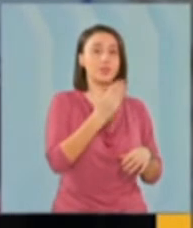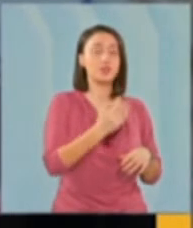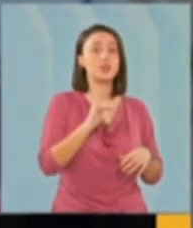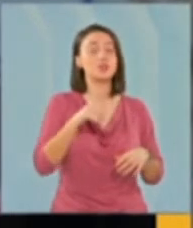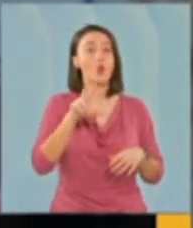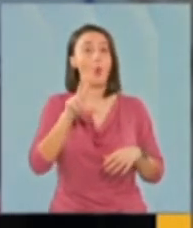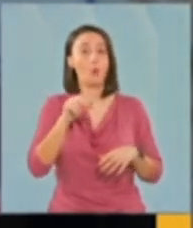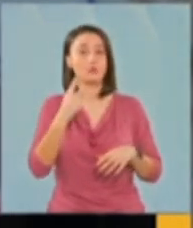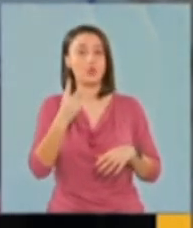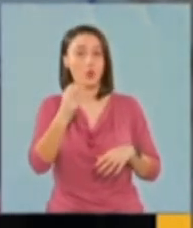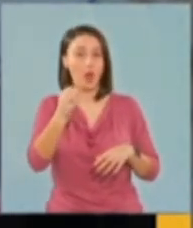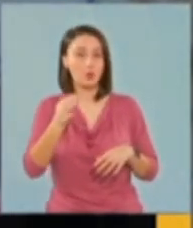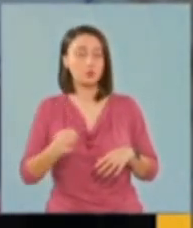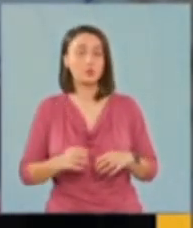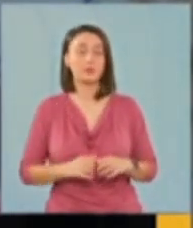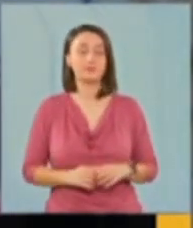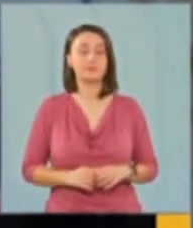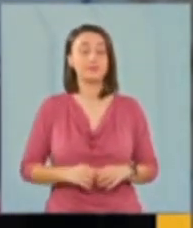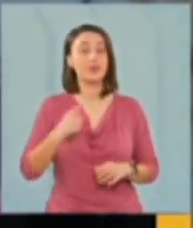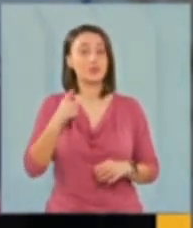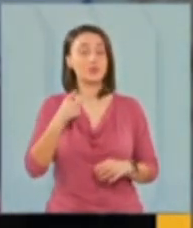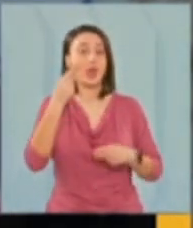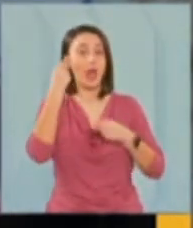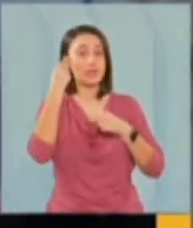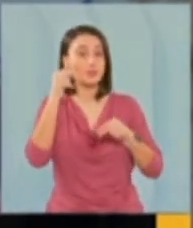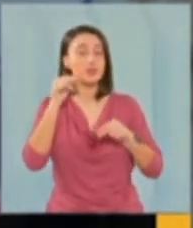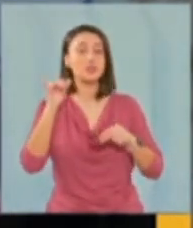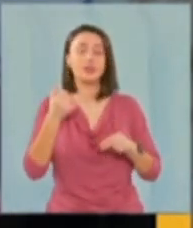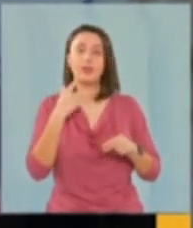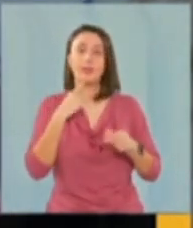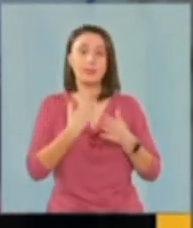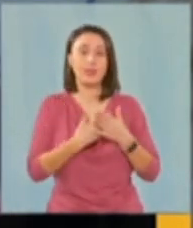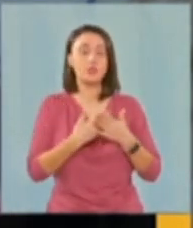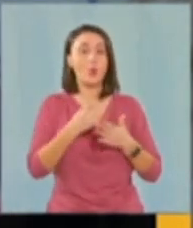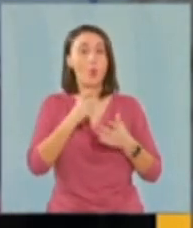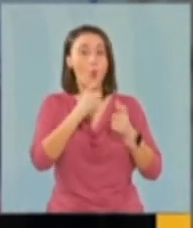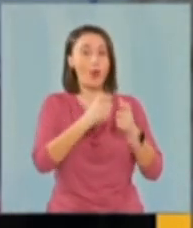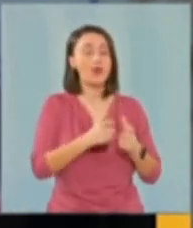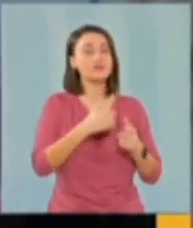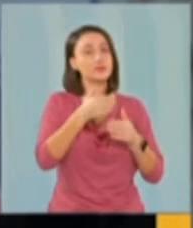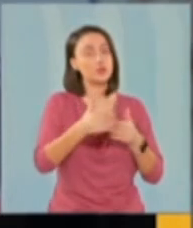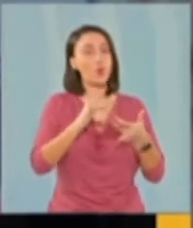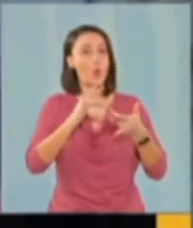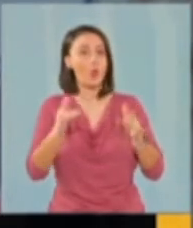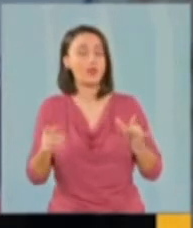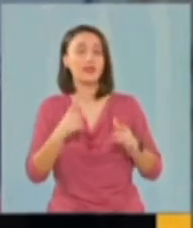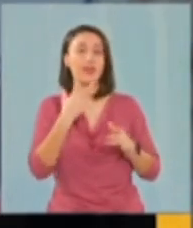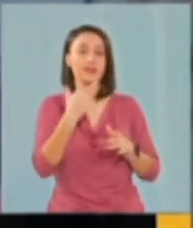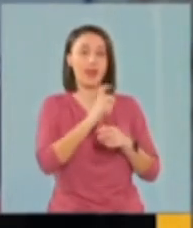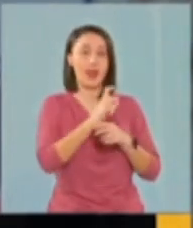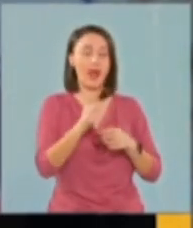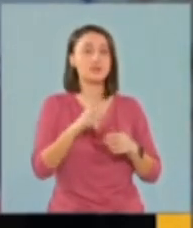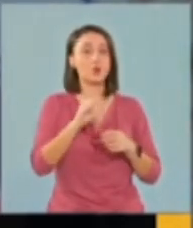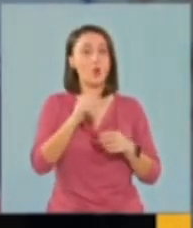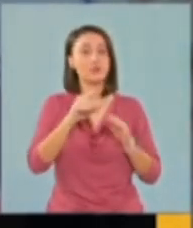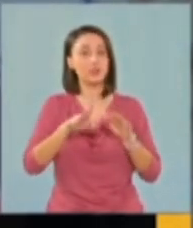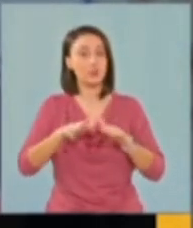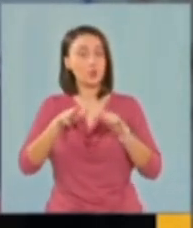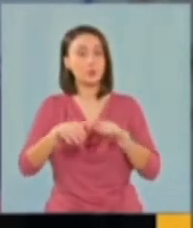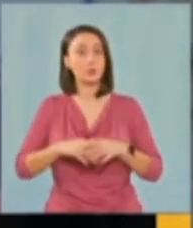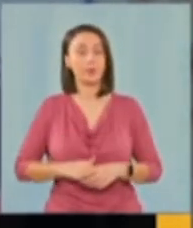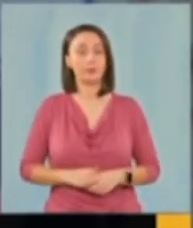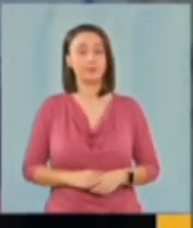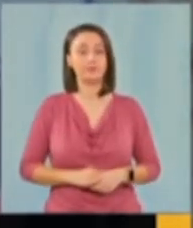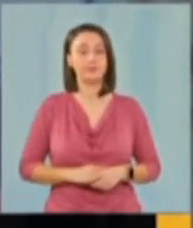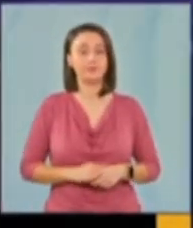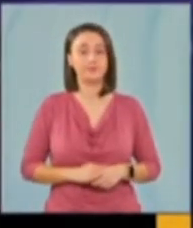76 și 82%. Acesta a explicat și de ce o clasă trece în online doar la 3 cazuri de COVID-19.